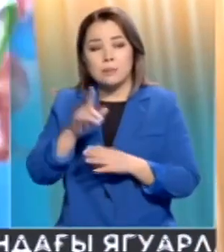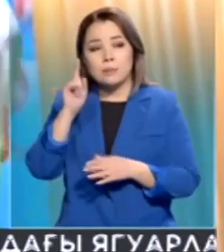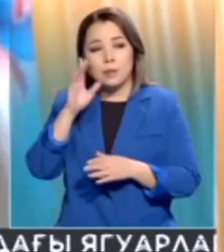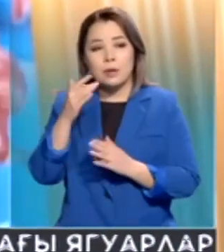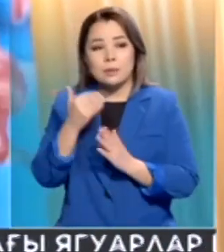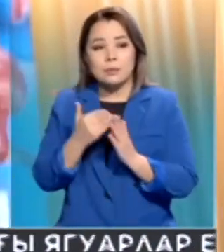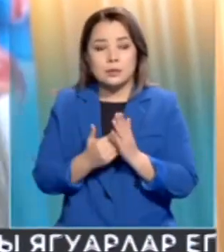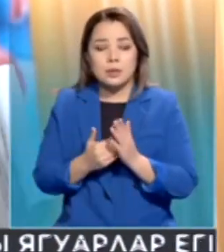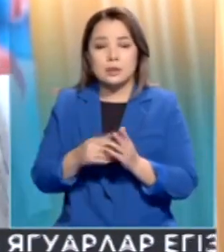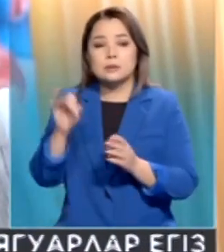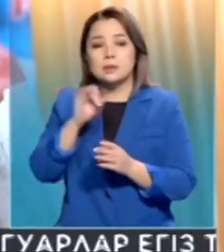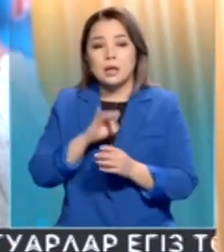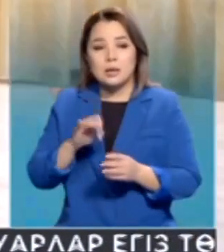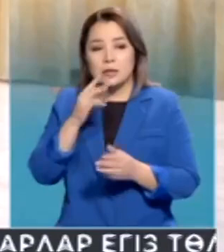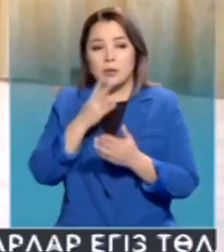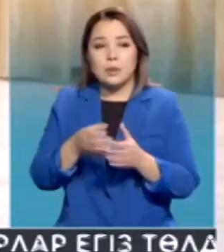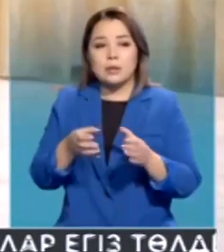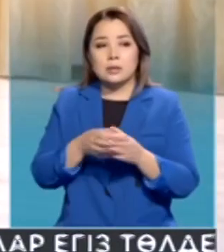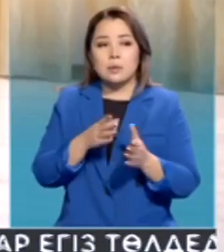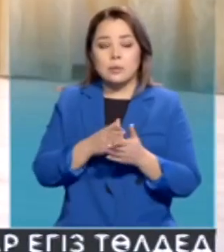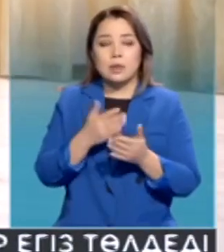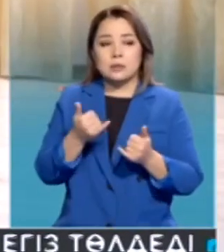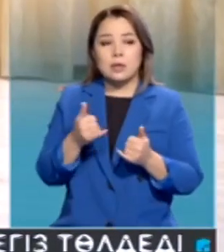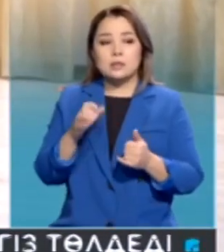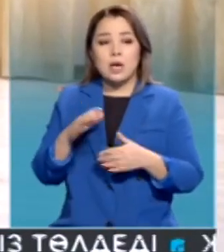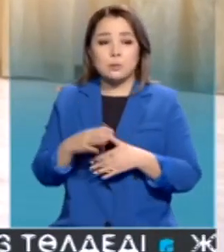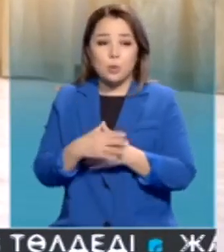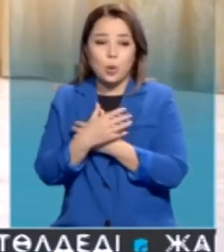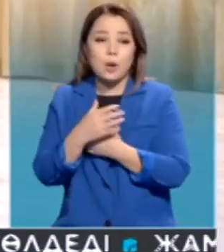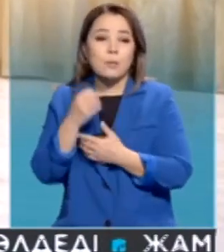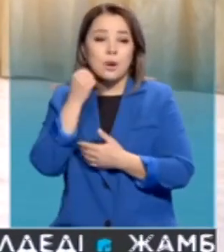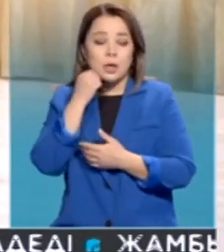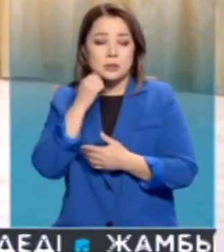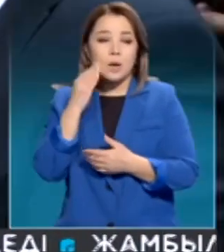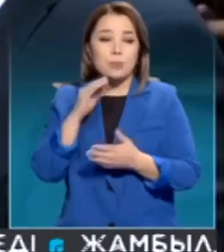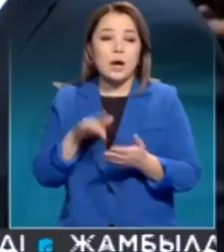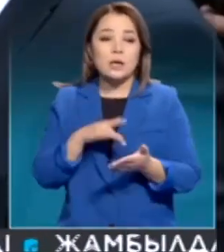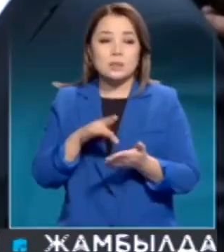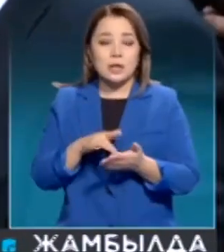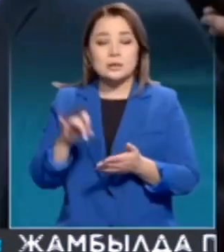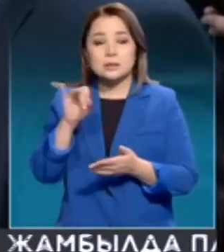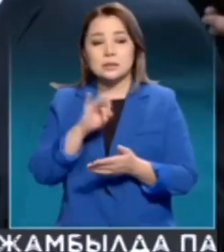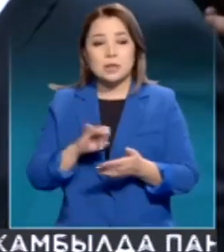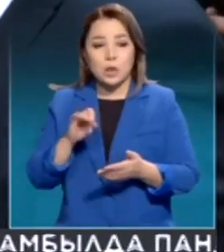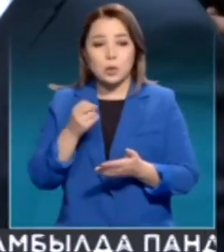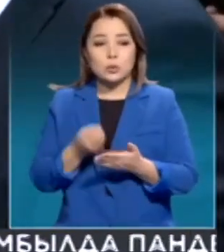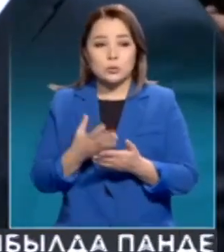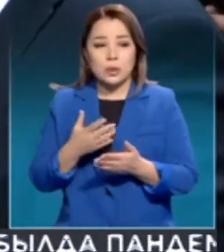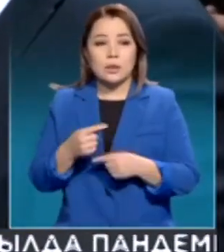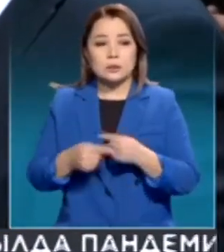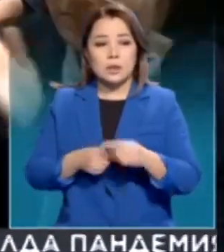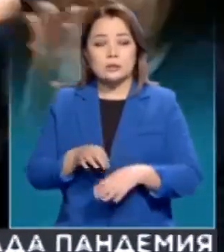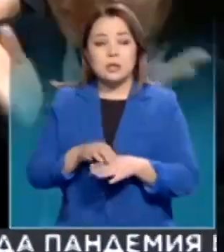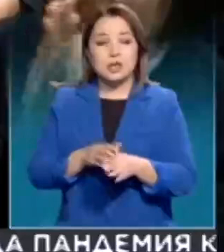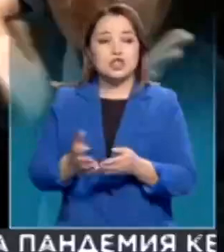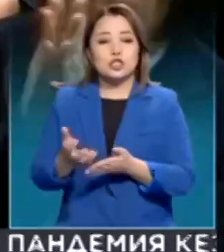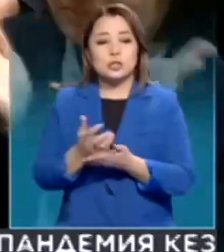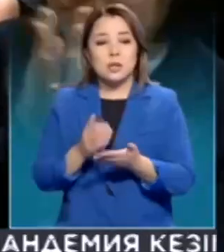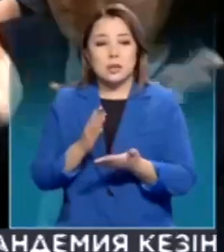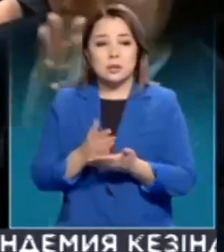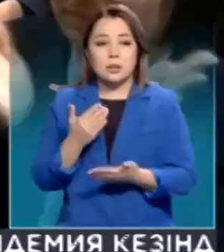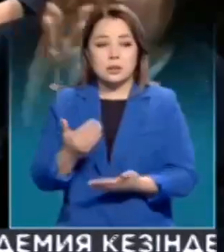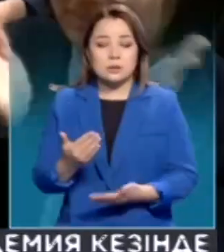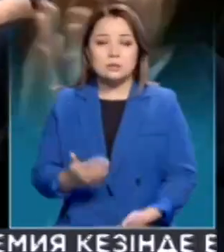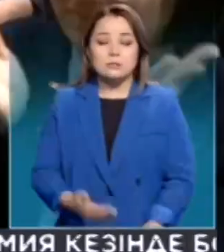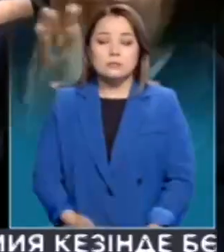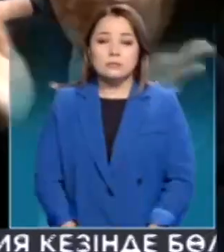бағытта тарихи портал жүйесін құрды. Онда Санкт-Петербург, Мәскеу, Алматы қалаларындағы архивтерден құнды деректер алынып, жинақталған.